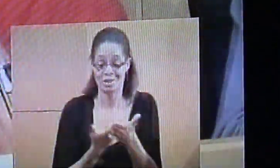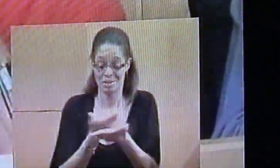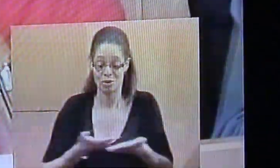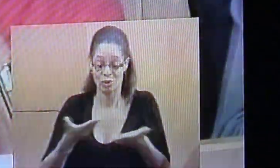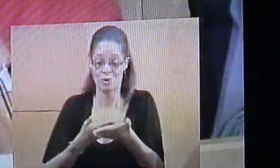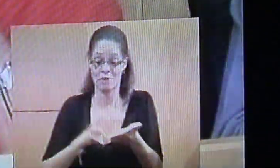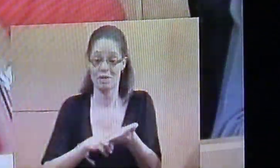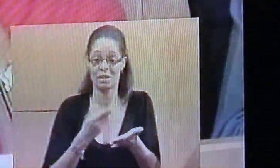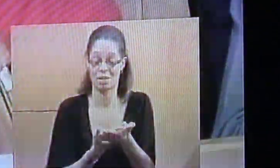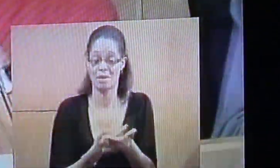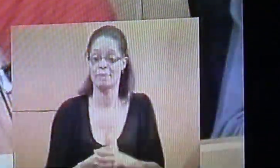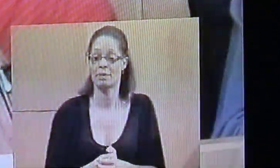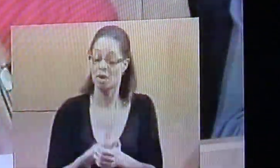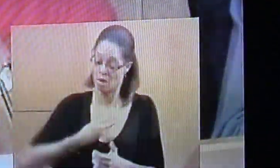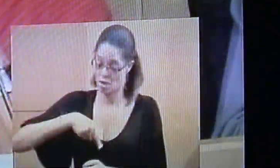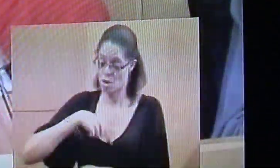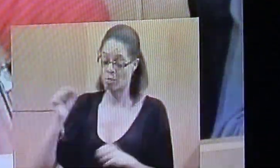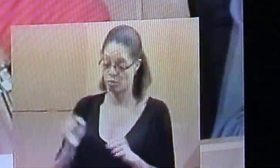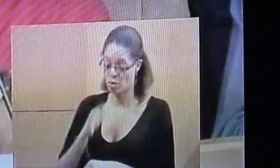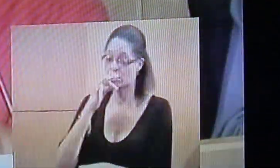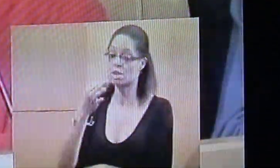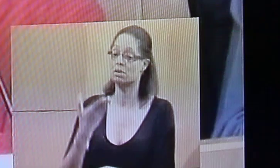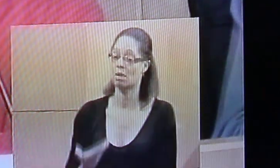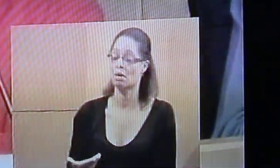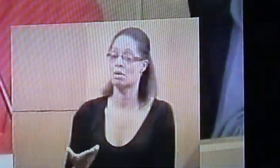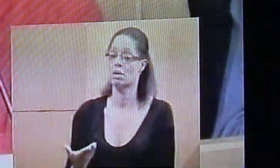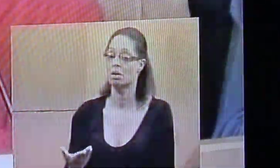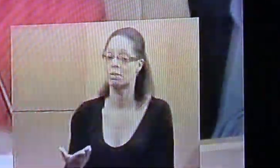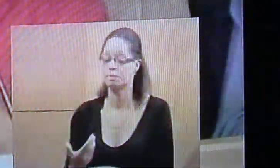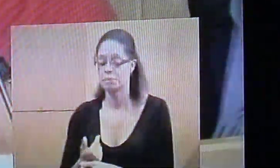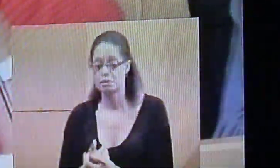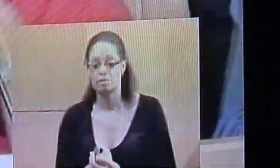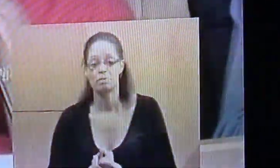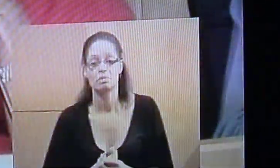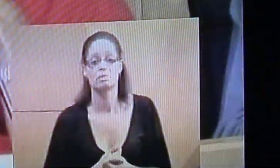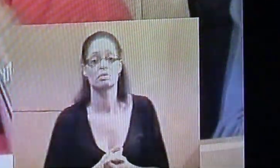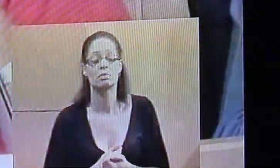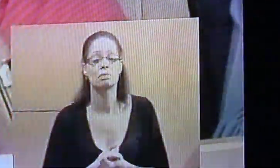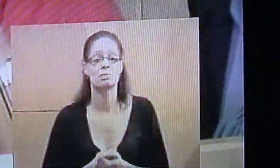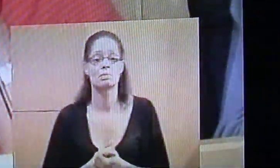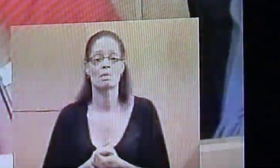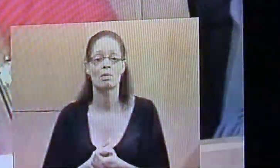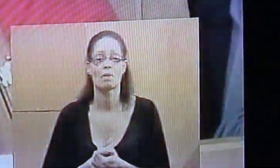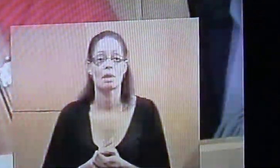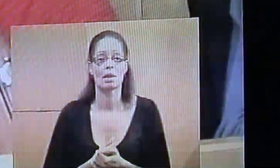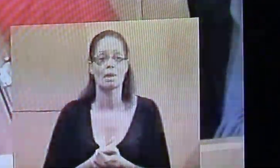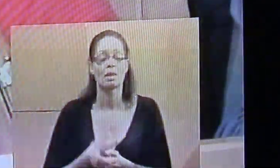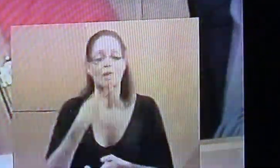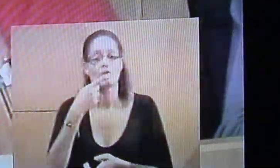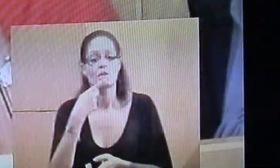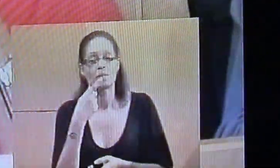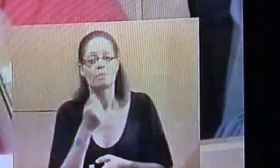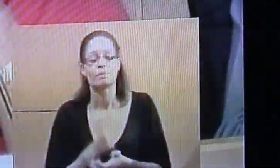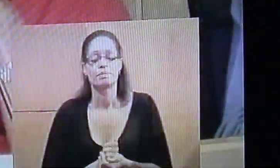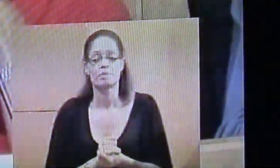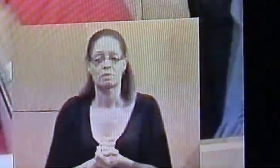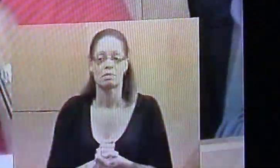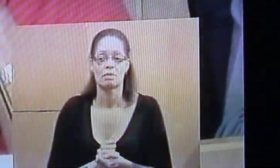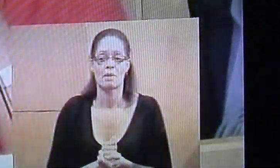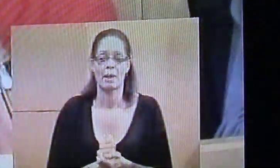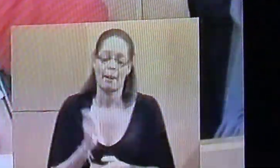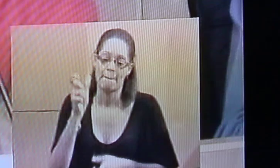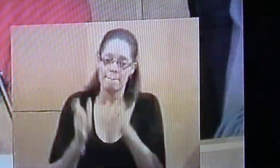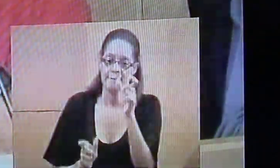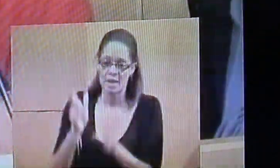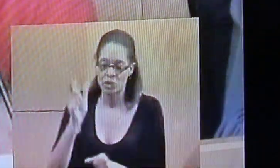Et nous pouvons le dire aujourd'hui ici. Par conséquent, ceux qui sont